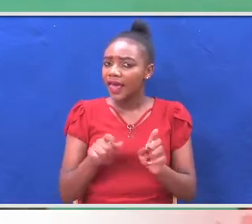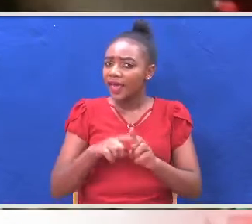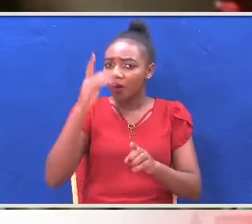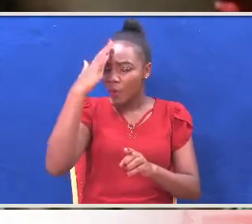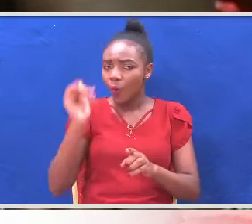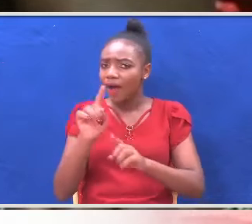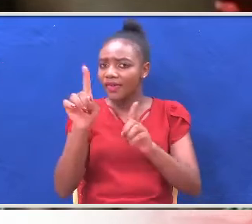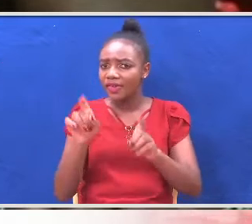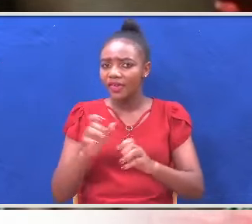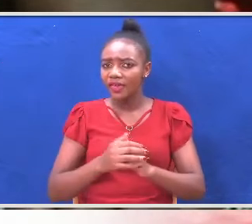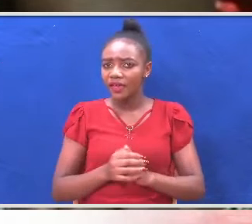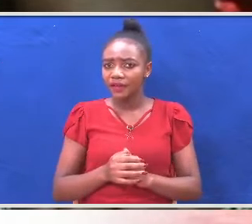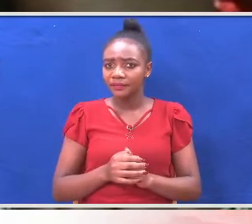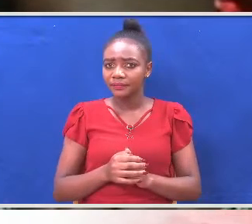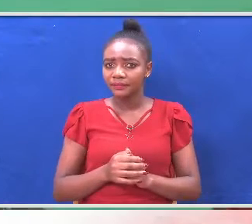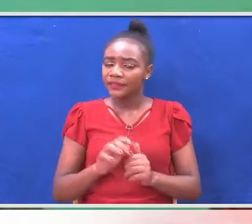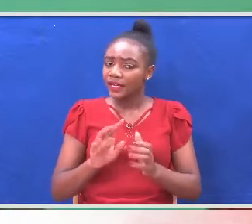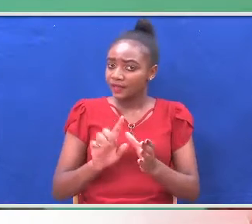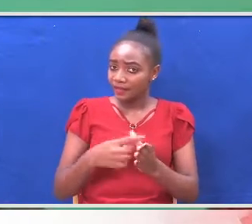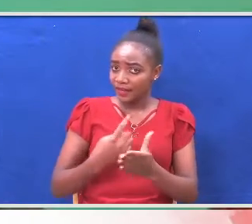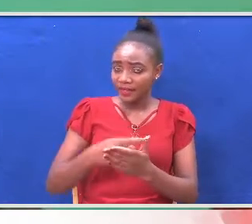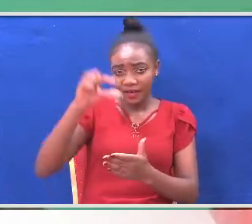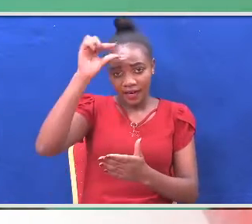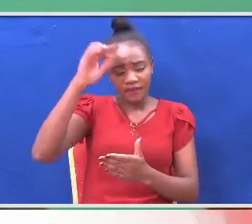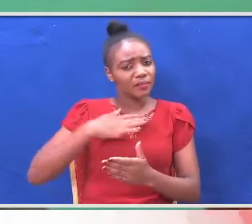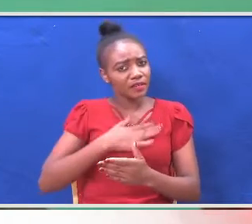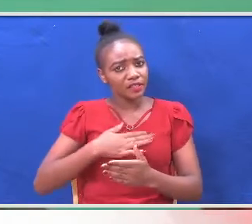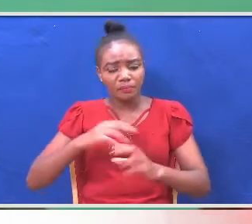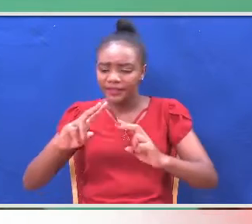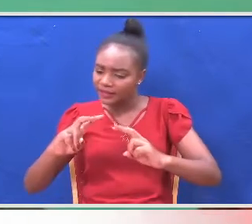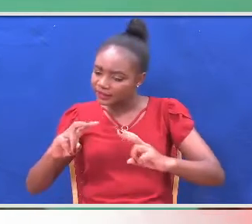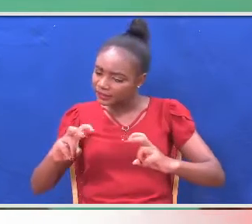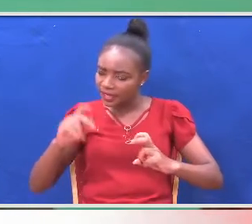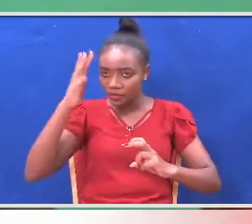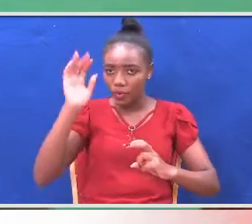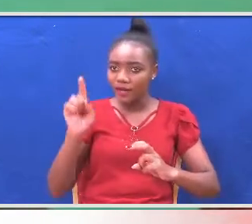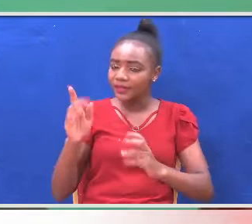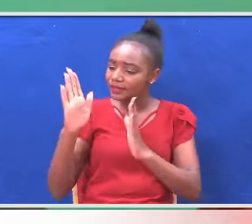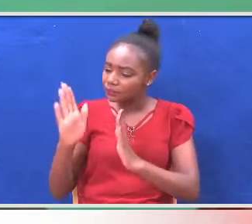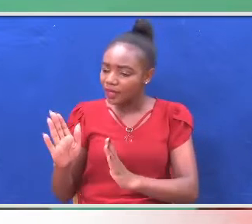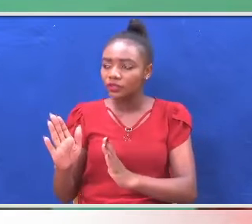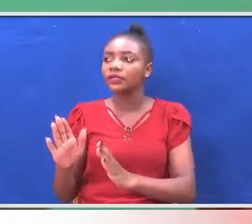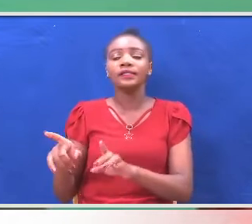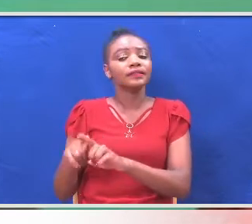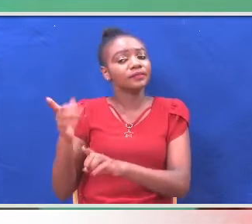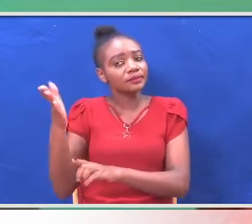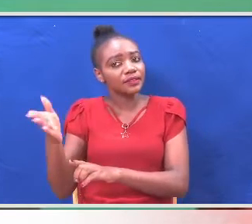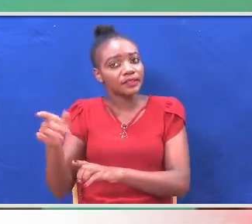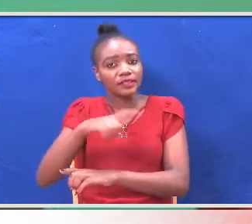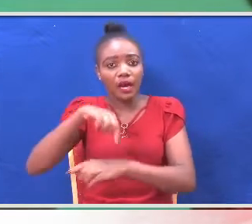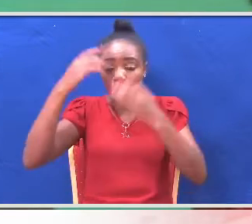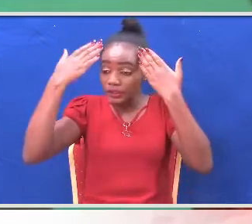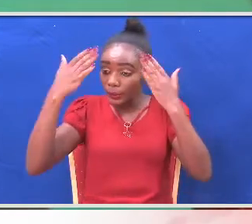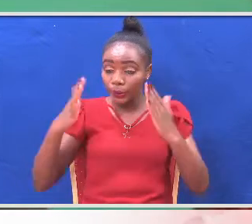akafanya uwache kama hiyo? Serikali wenyewe wafatilie, kwa sababu huyo mtu angali sahi atujui anawasa